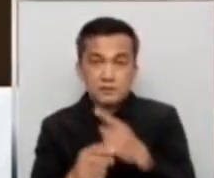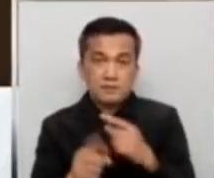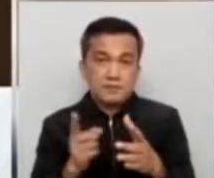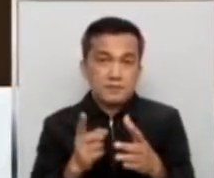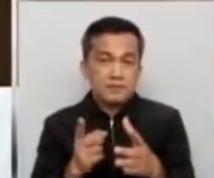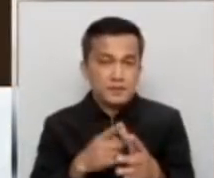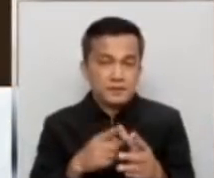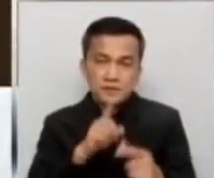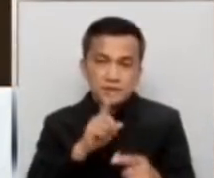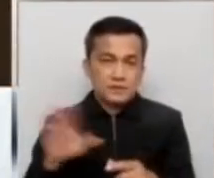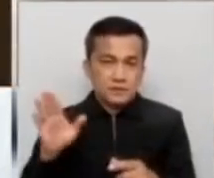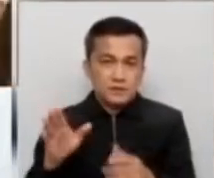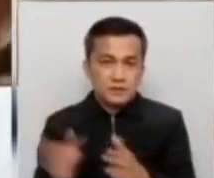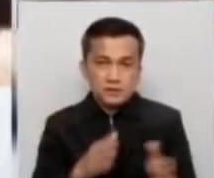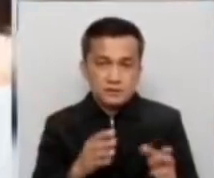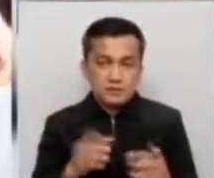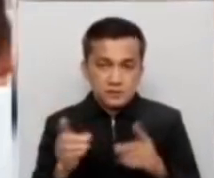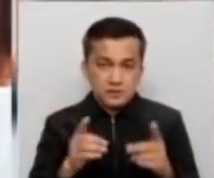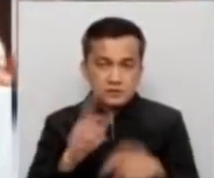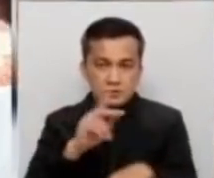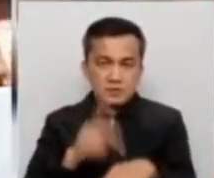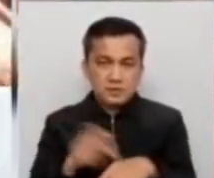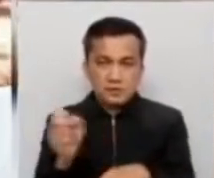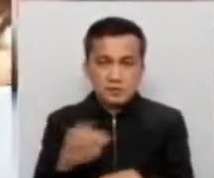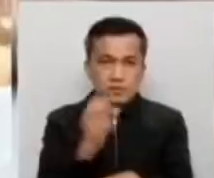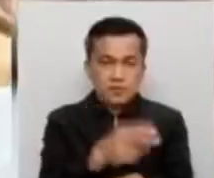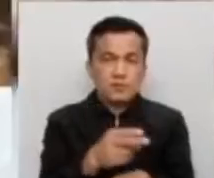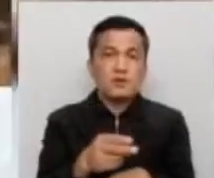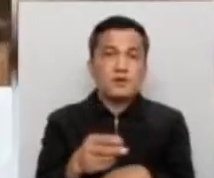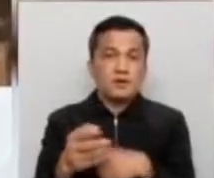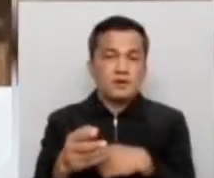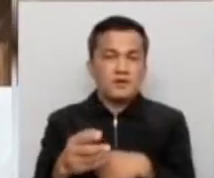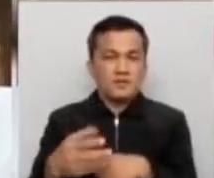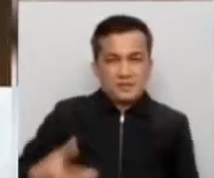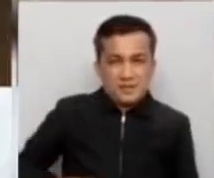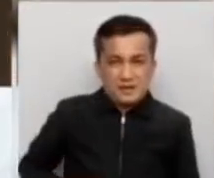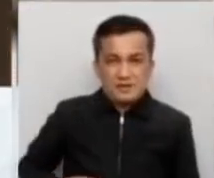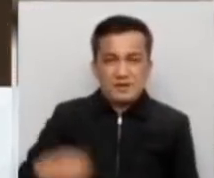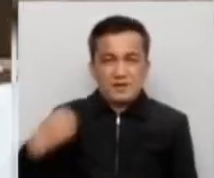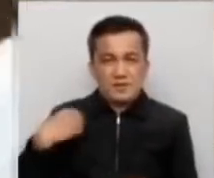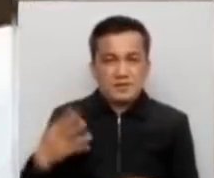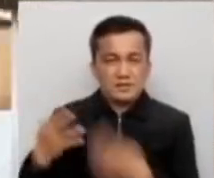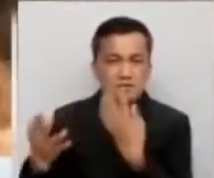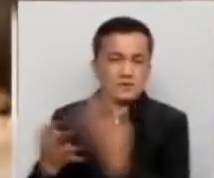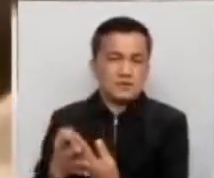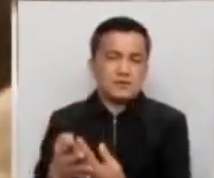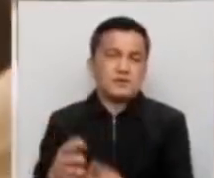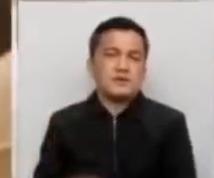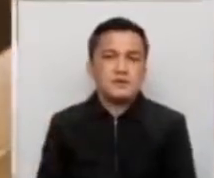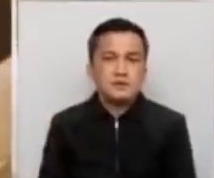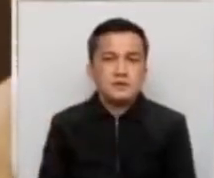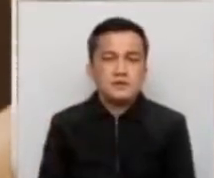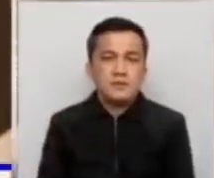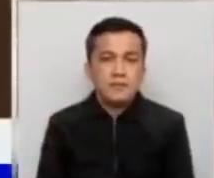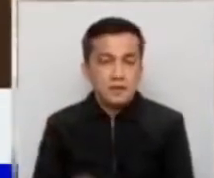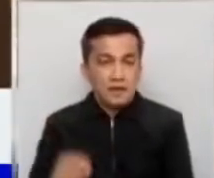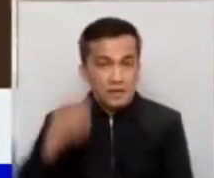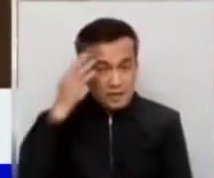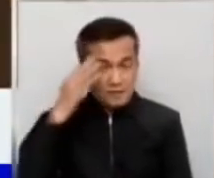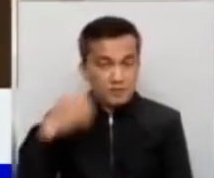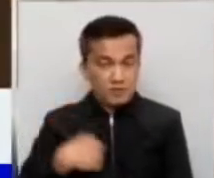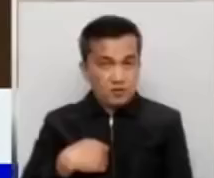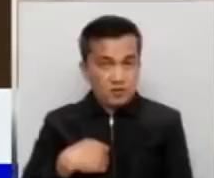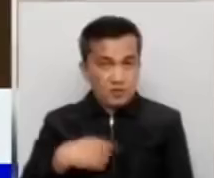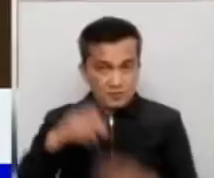sa pamamagitan ng pagpapakulong sa mga kawatang opisyal ng gobyerno. Ang alam ko lang, pag ako naging presidente, siguraduhin